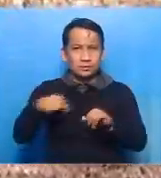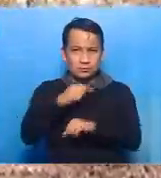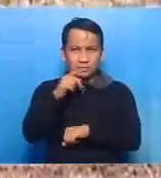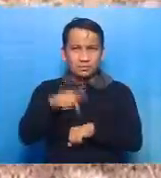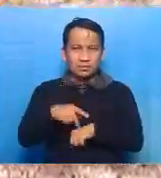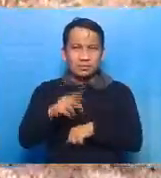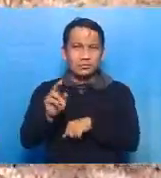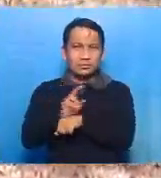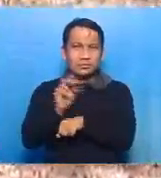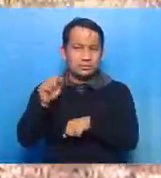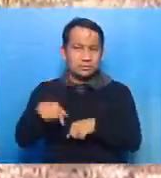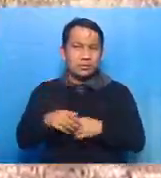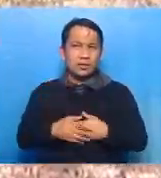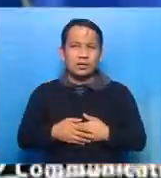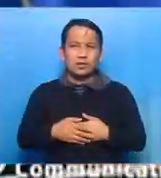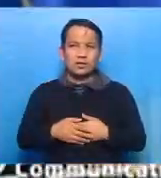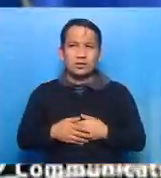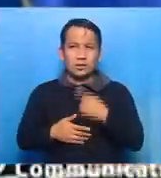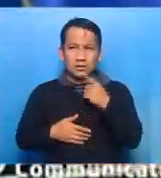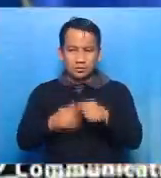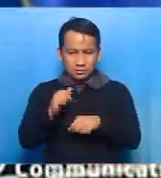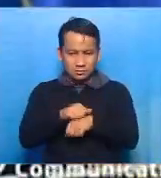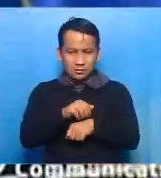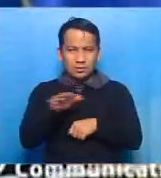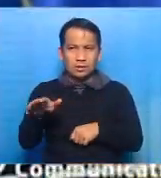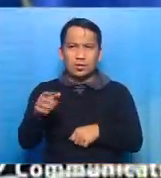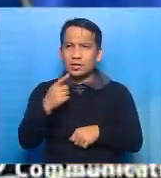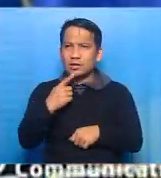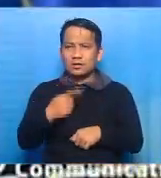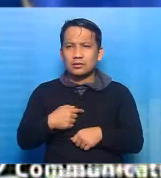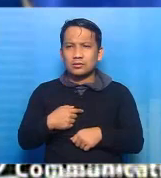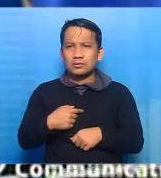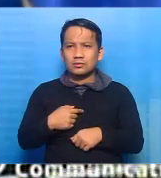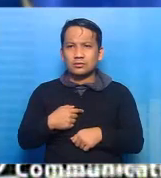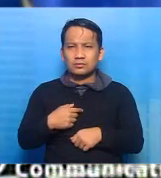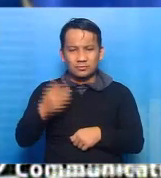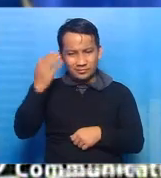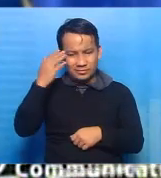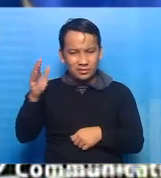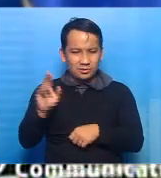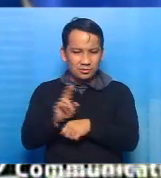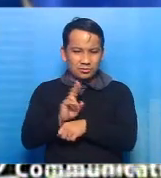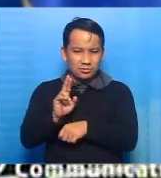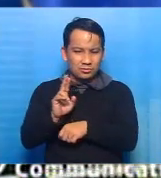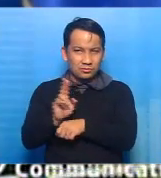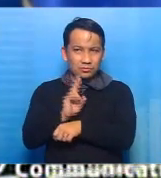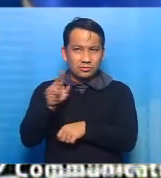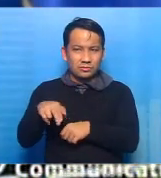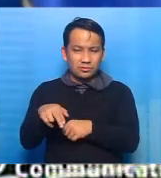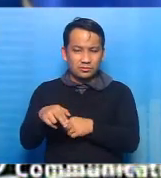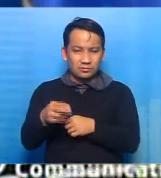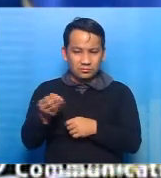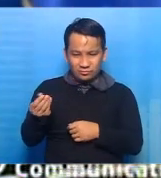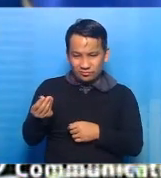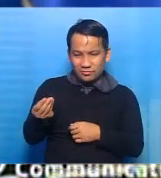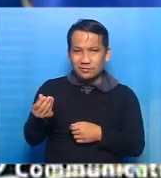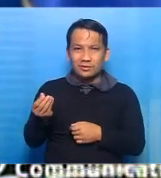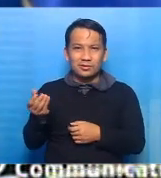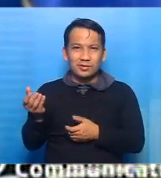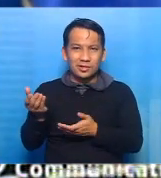Pilipinas. That is my advice to you. You do not use this word, mga